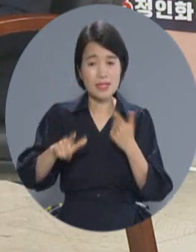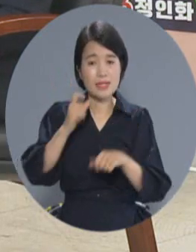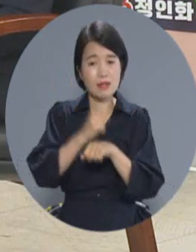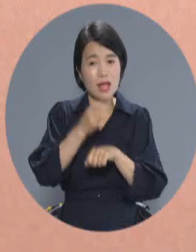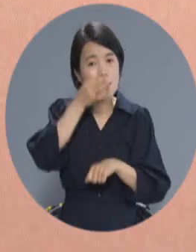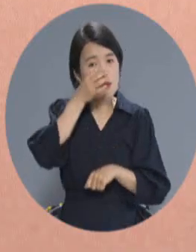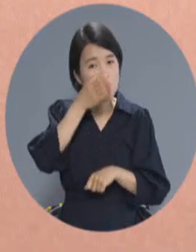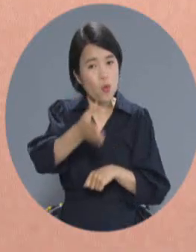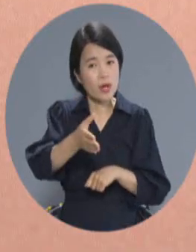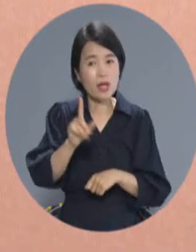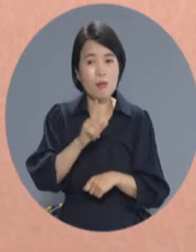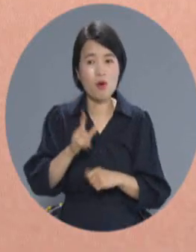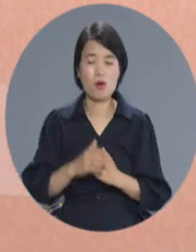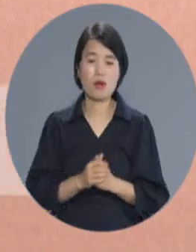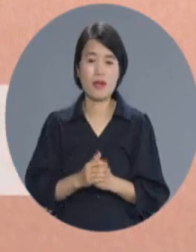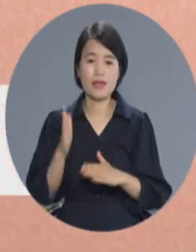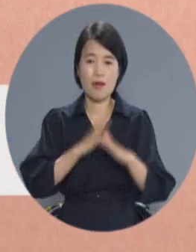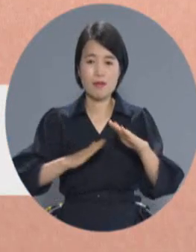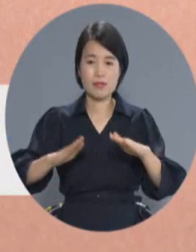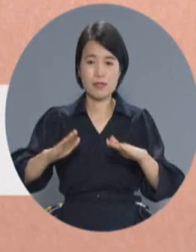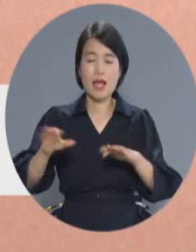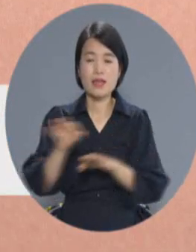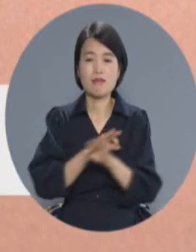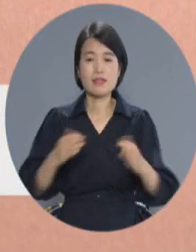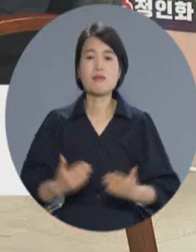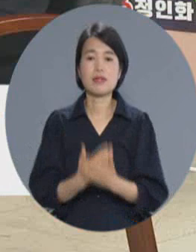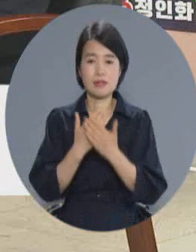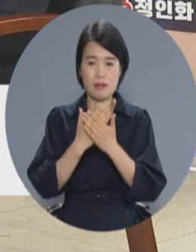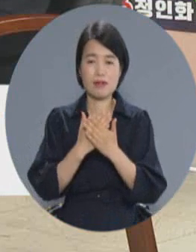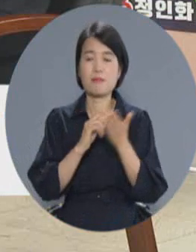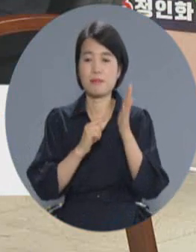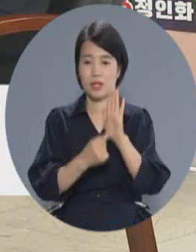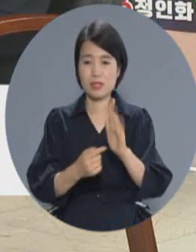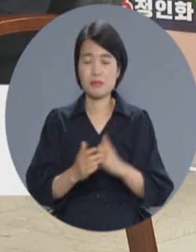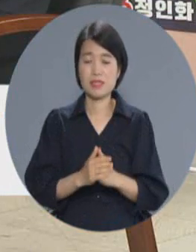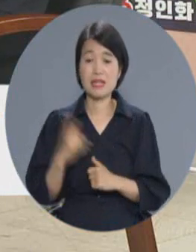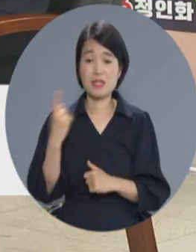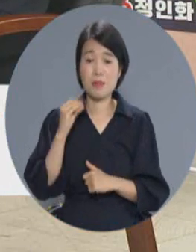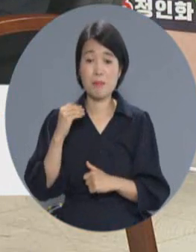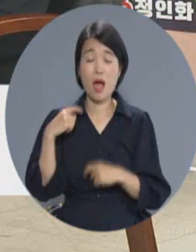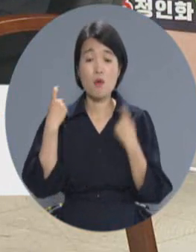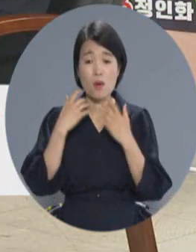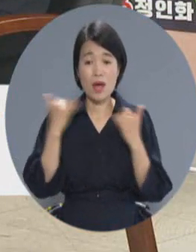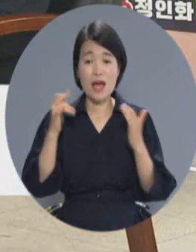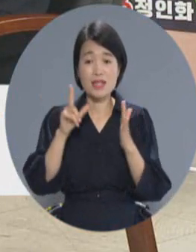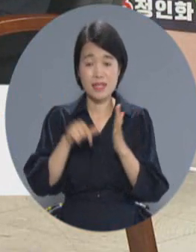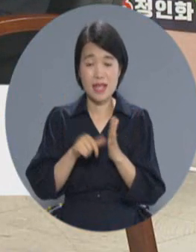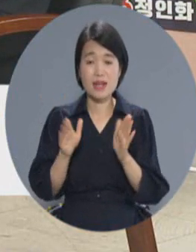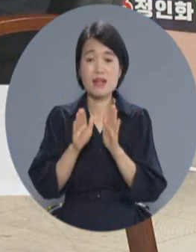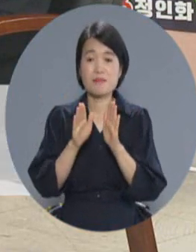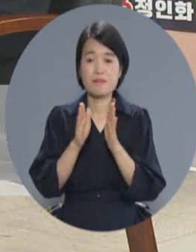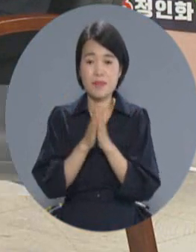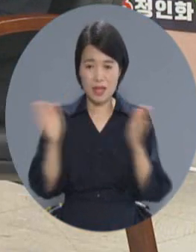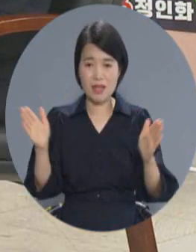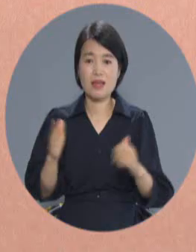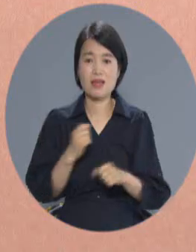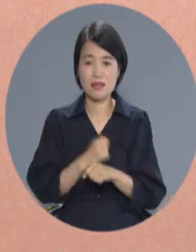보이겠다. 경제 활성화를 꼽겠습니다. 천만 명의 관광시대를